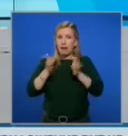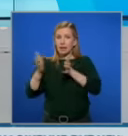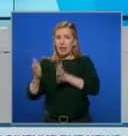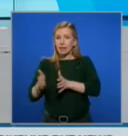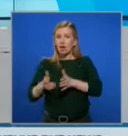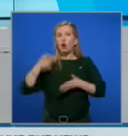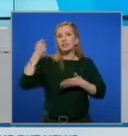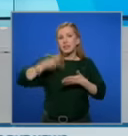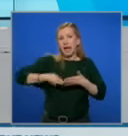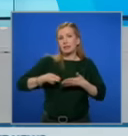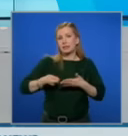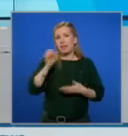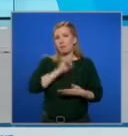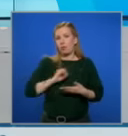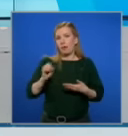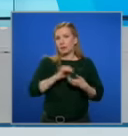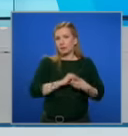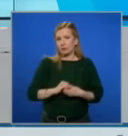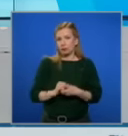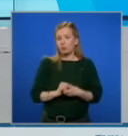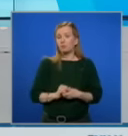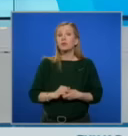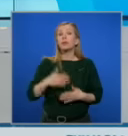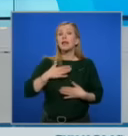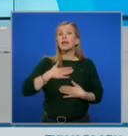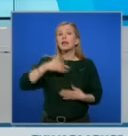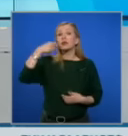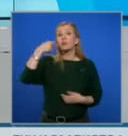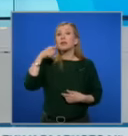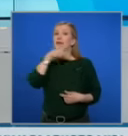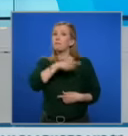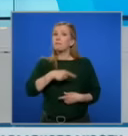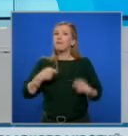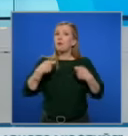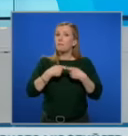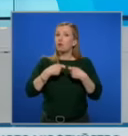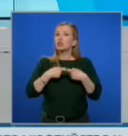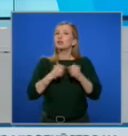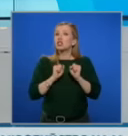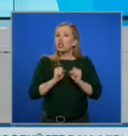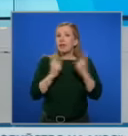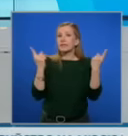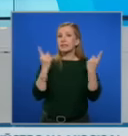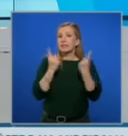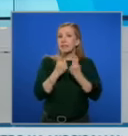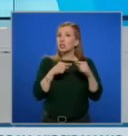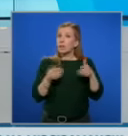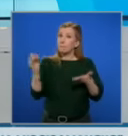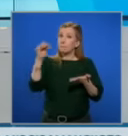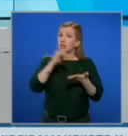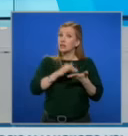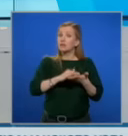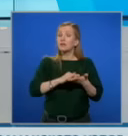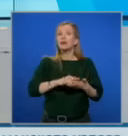санкции на Европейския съюз. Президентът е в Брюксел, където участва в срещата на върха на лидерите от Евросъюза, на която присъства и президентът